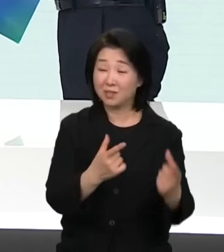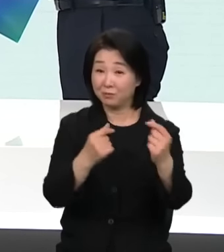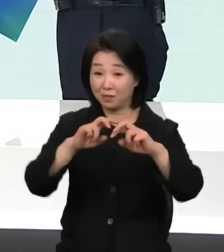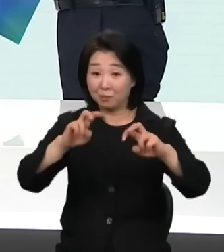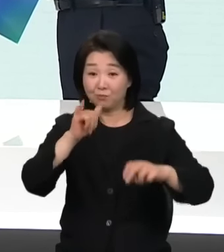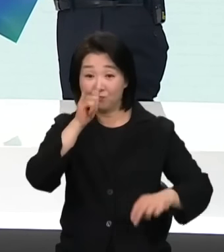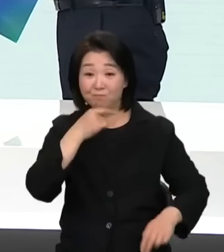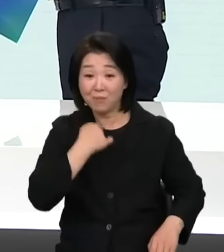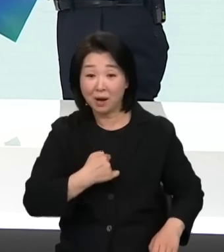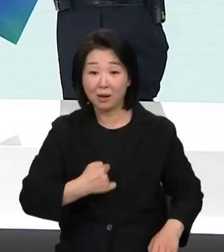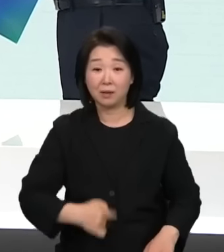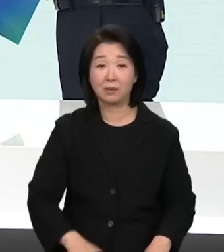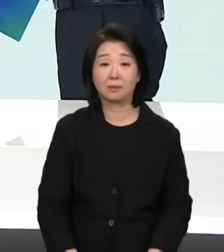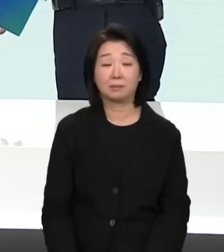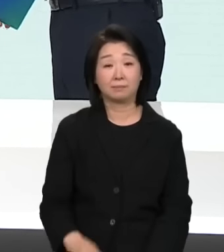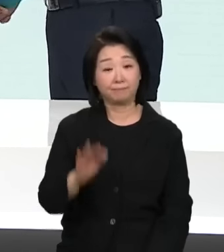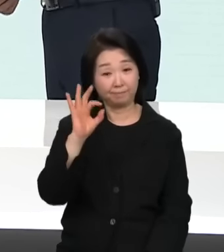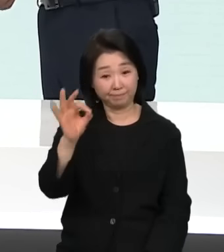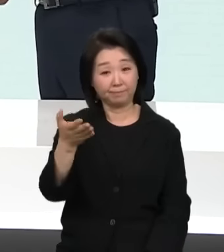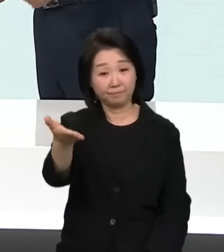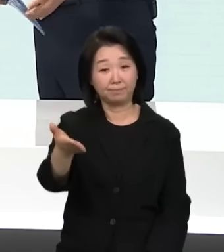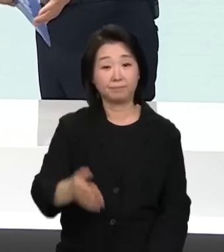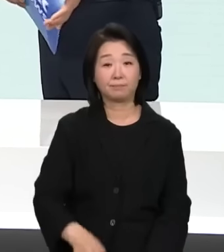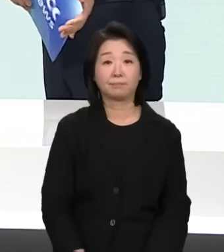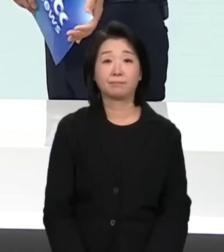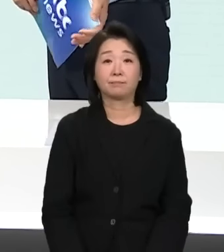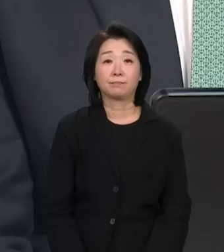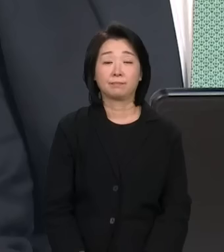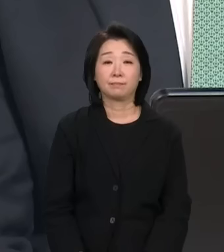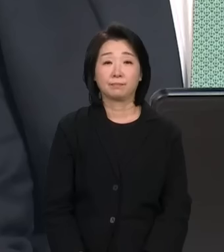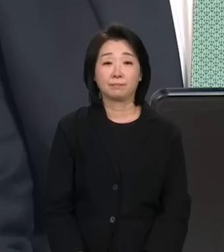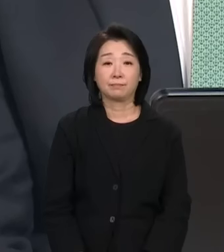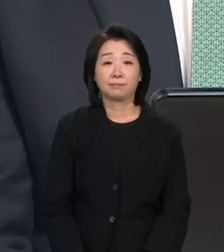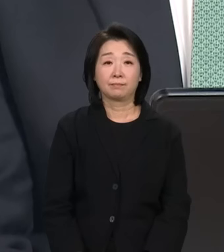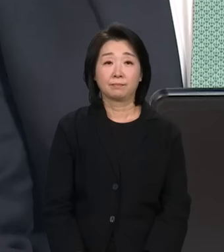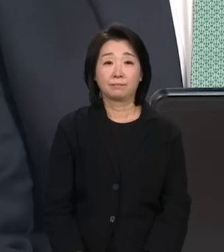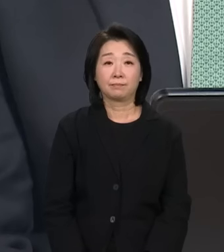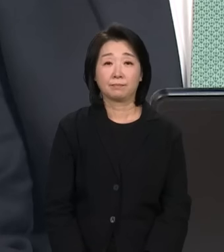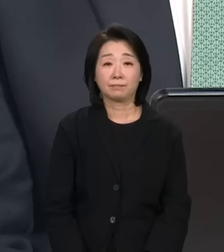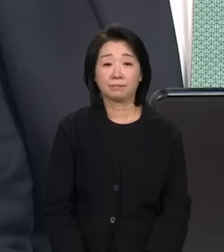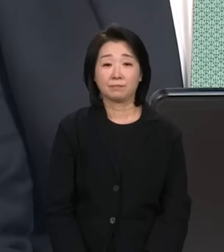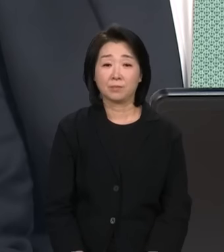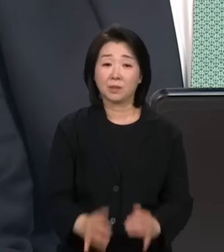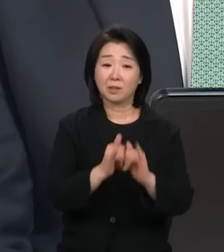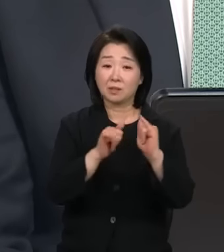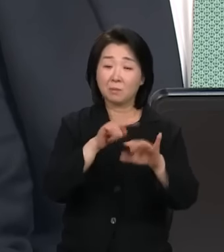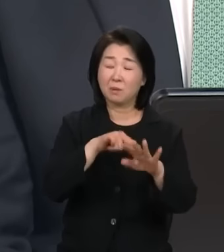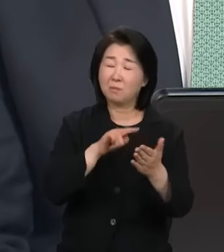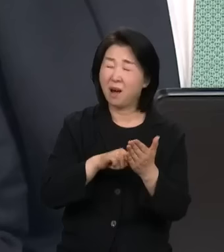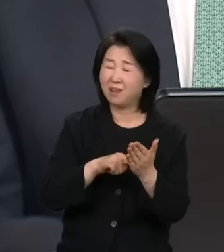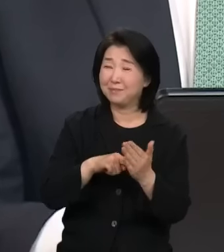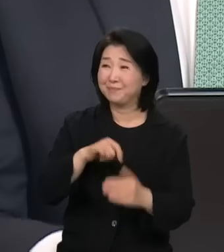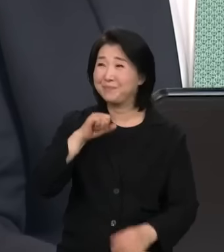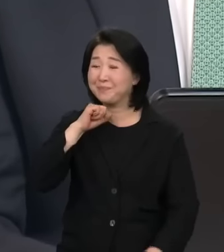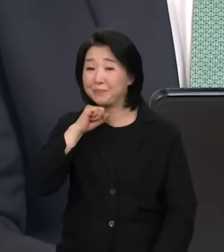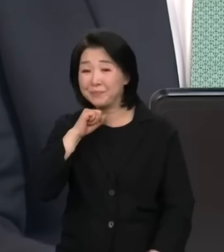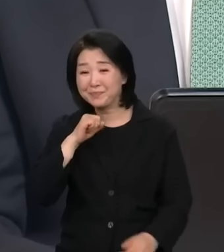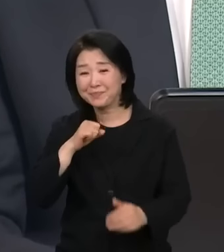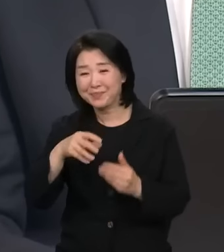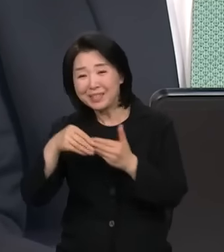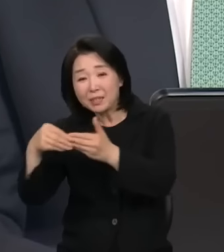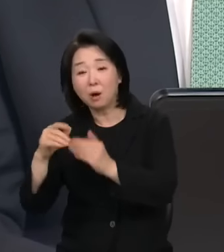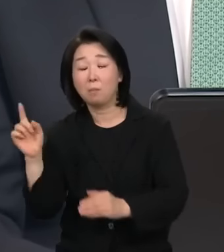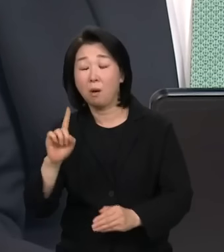한번 나온 적이 있습니다 한번 듣고 가겠습니다네 사람들의 마음을 좌우하는 거는 무슨